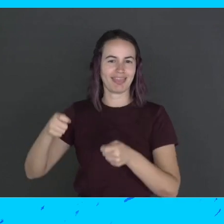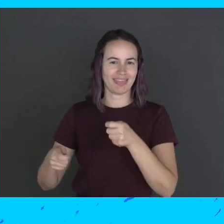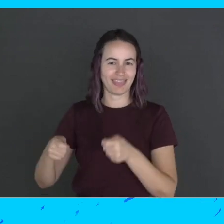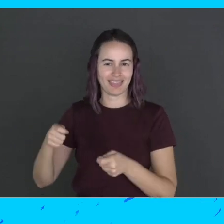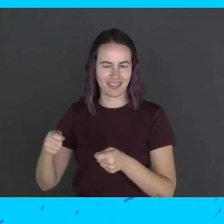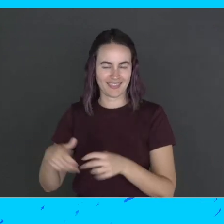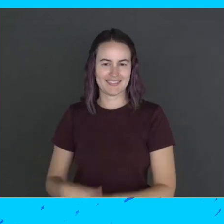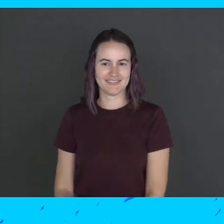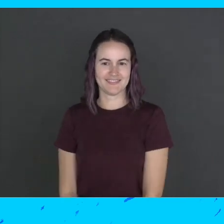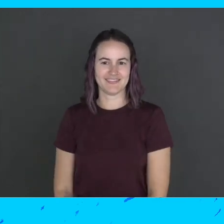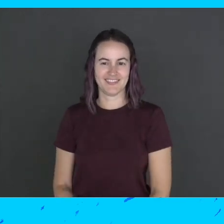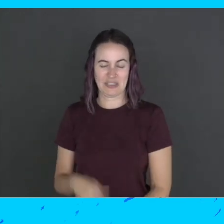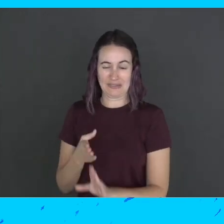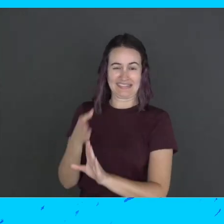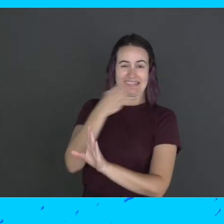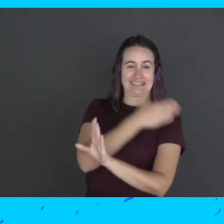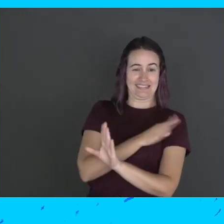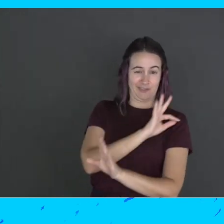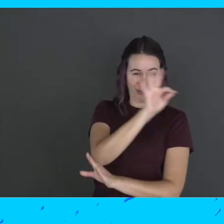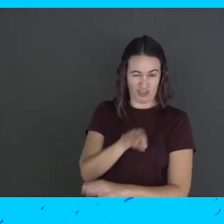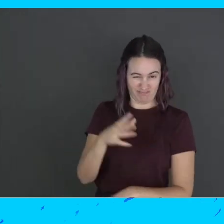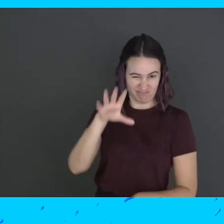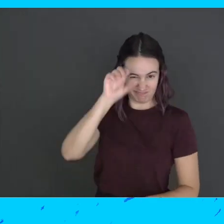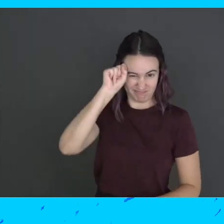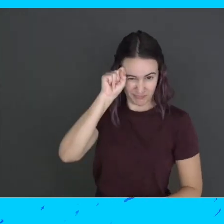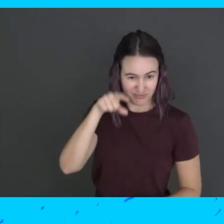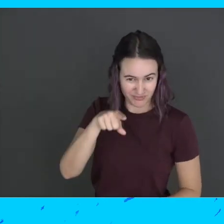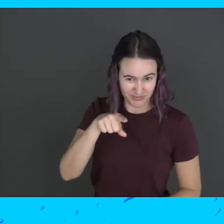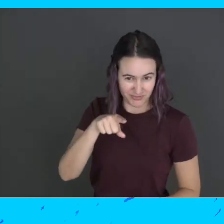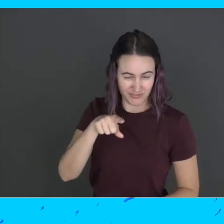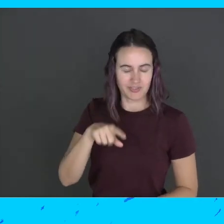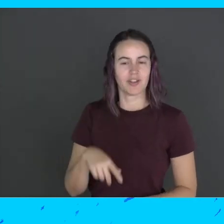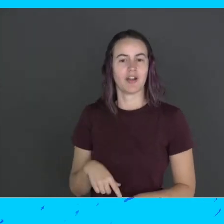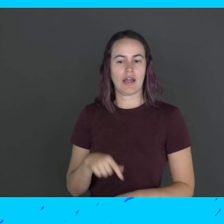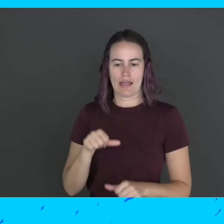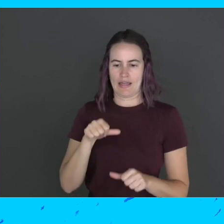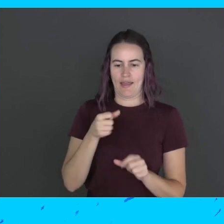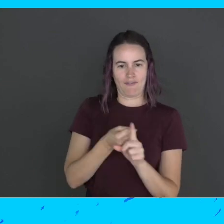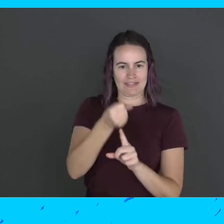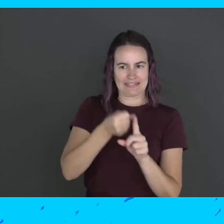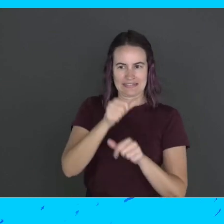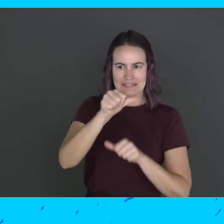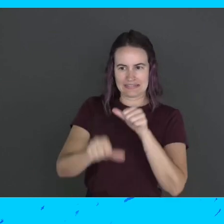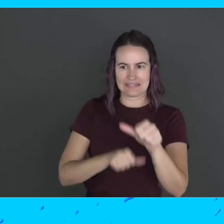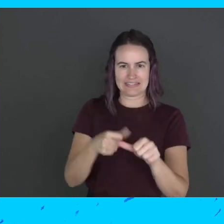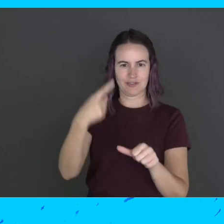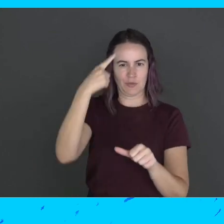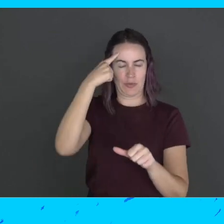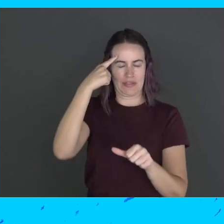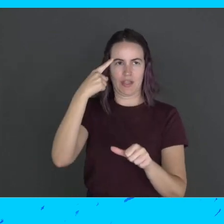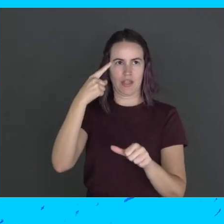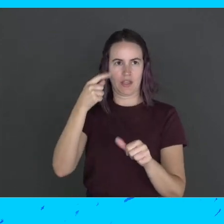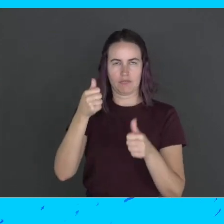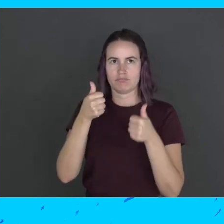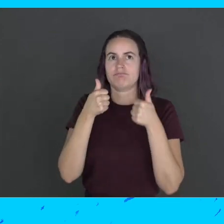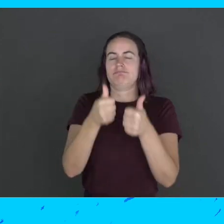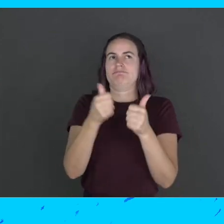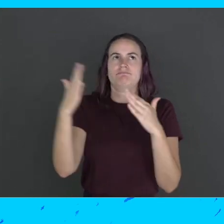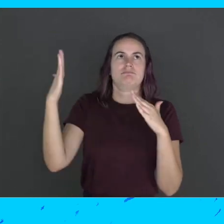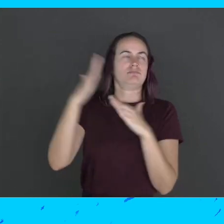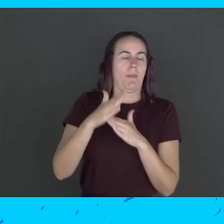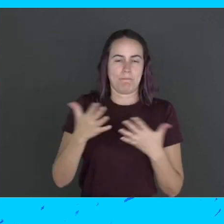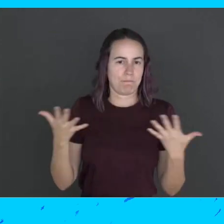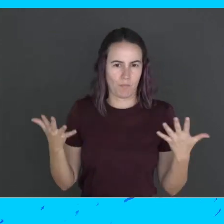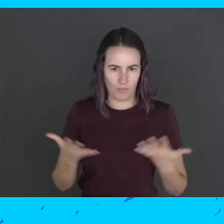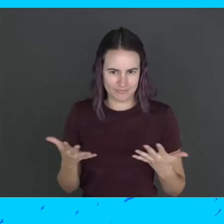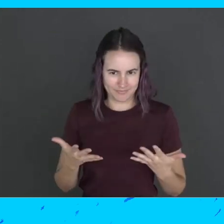c'était quelle est la méthode qui est la plus efficace pour promouvoir la santé